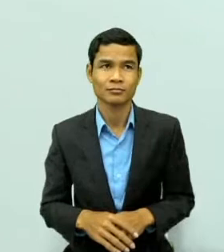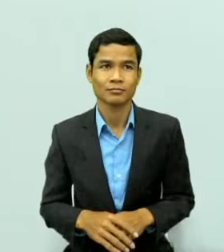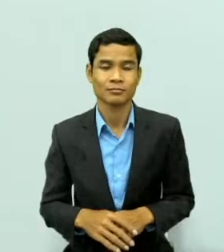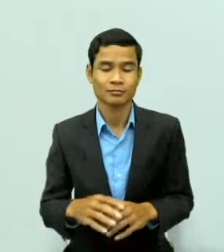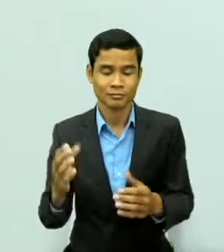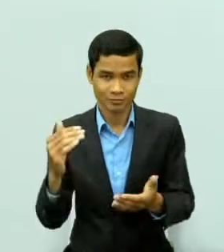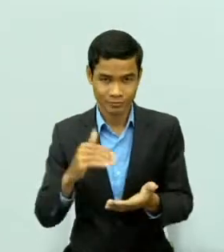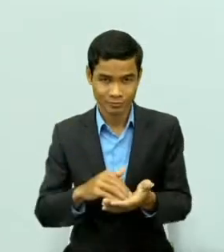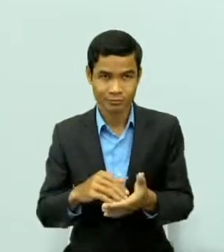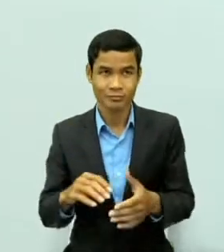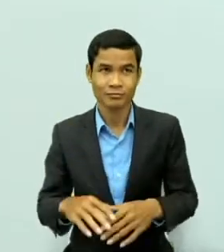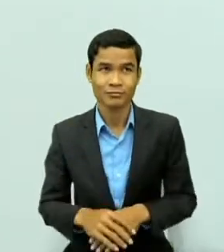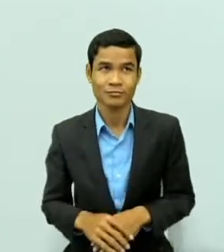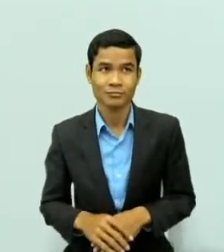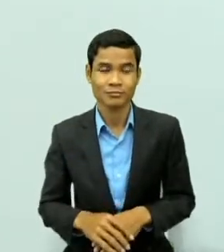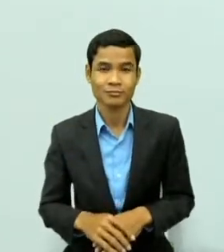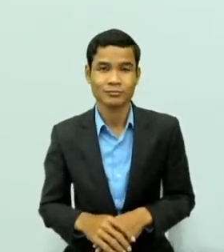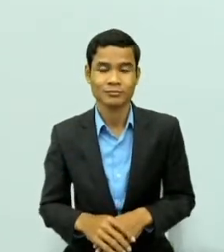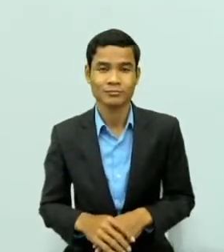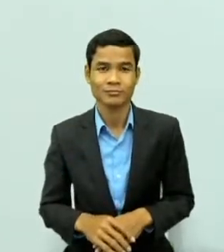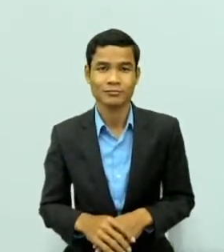ម្ដងទៀតកូន